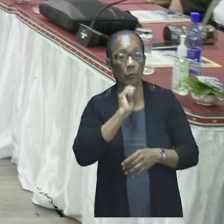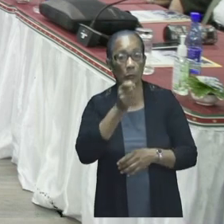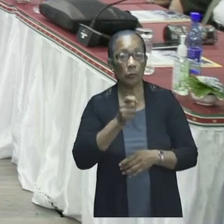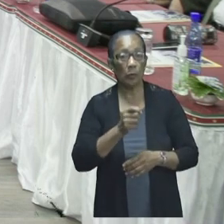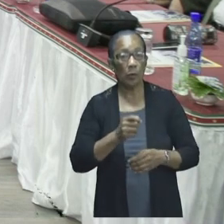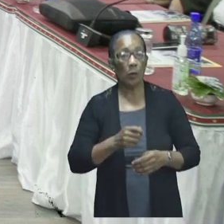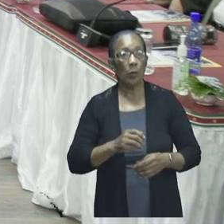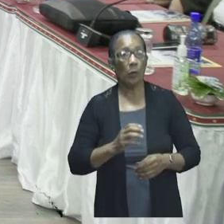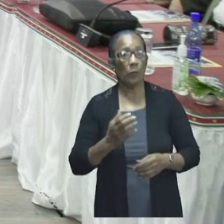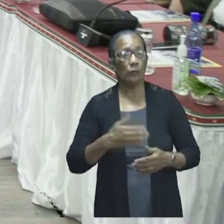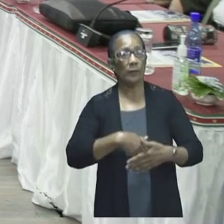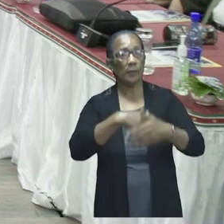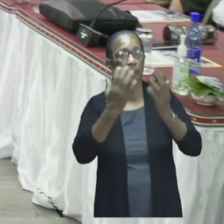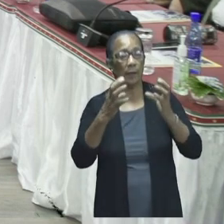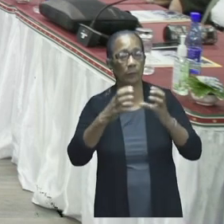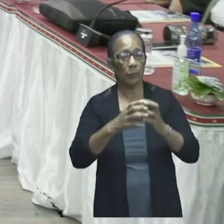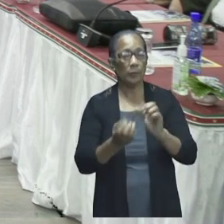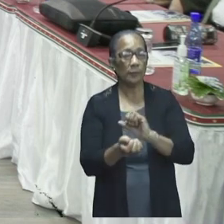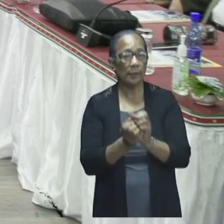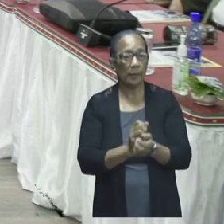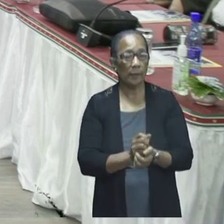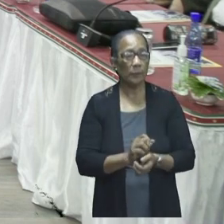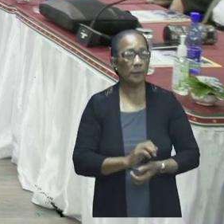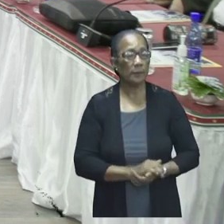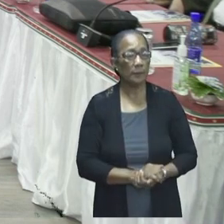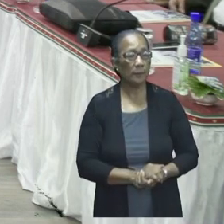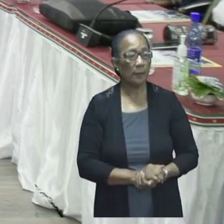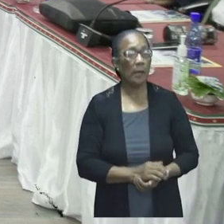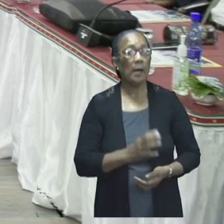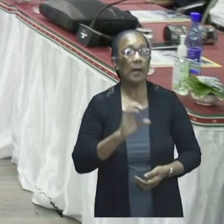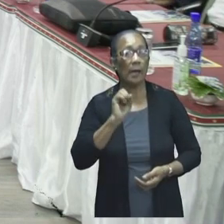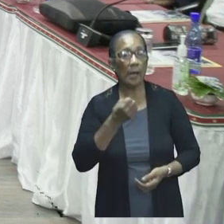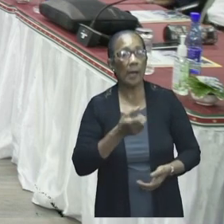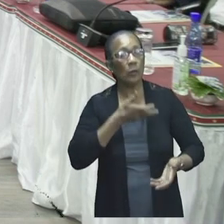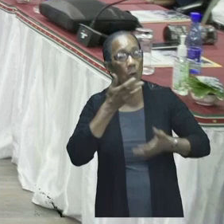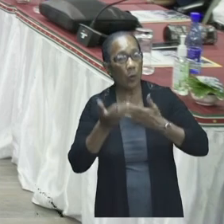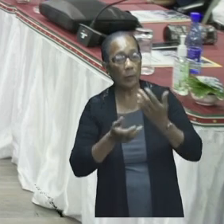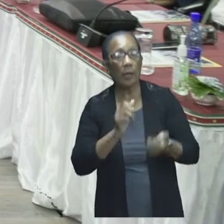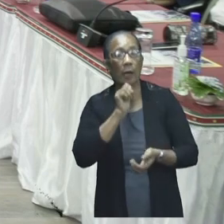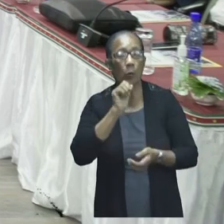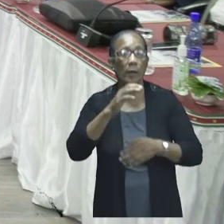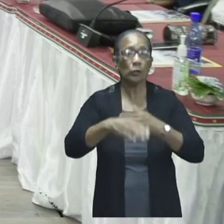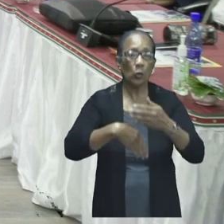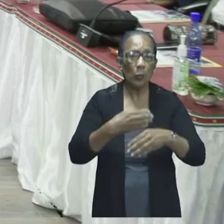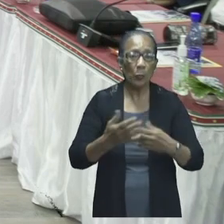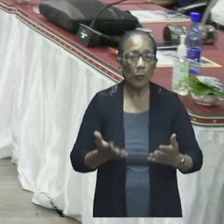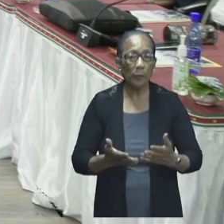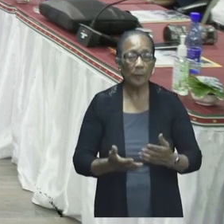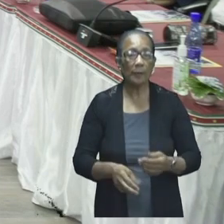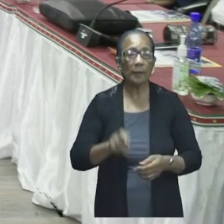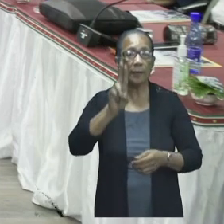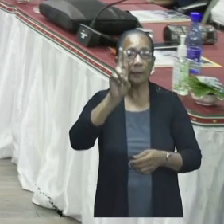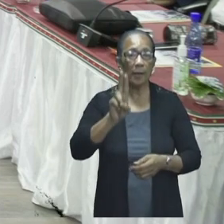credits en de afspraken daarover met totaal kunt u aangeven wat er gebeurd is met het hfl die platform